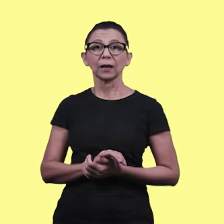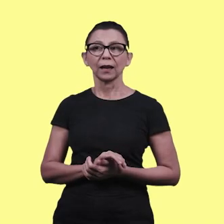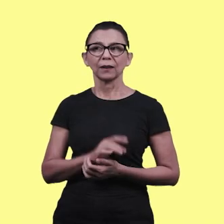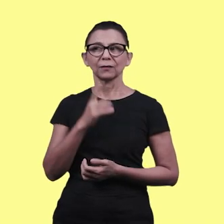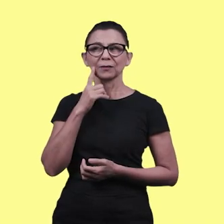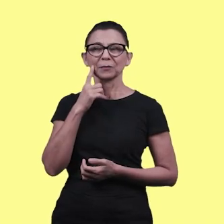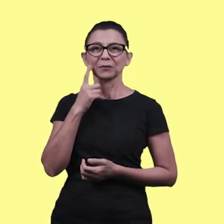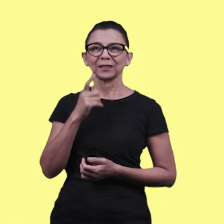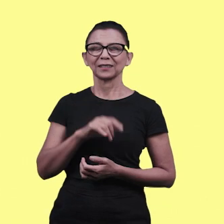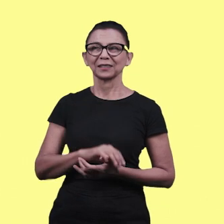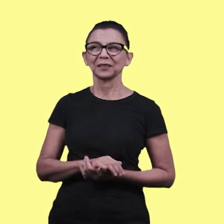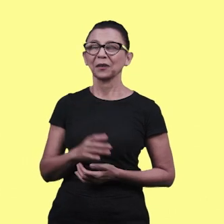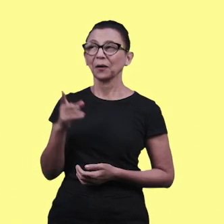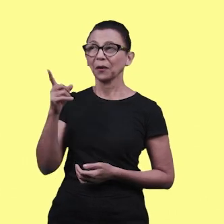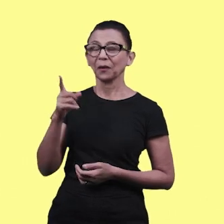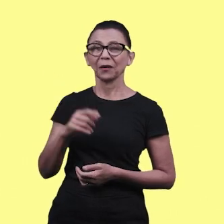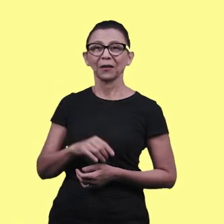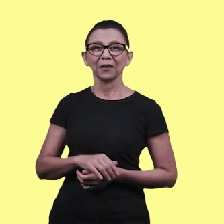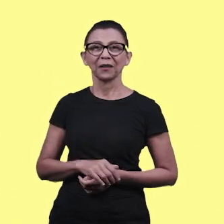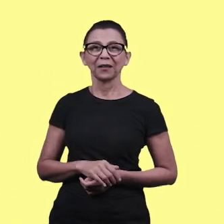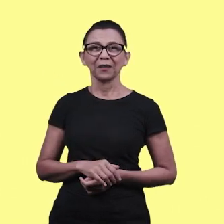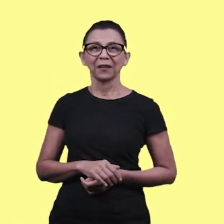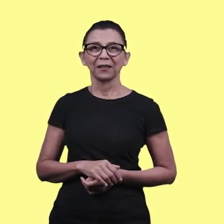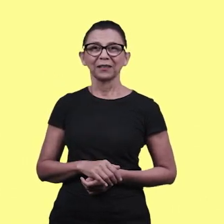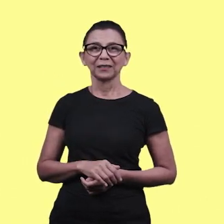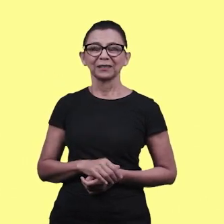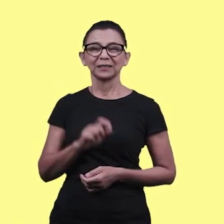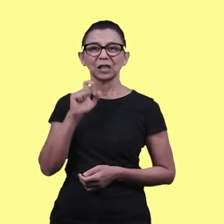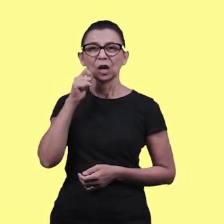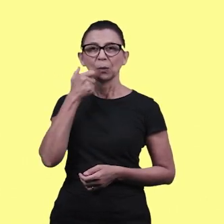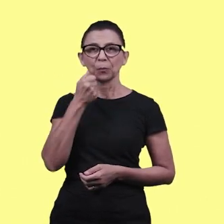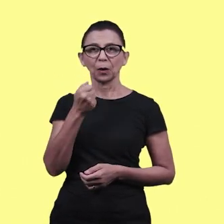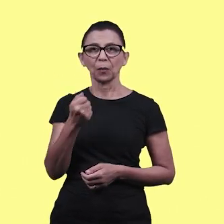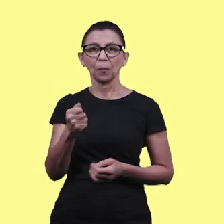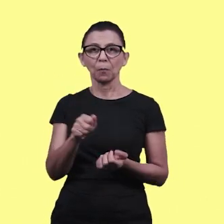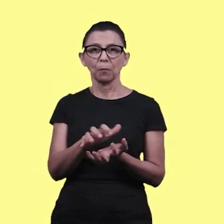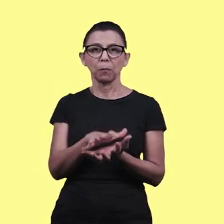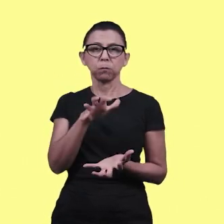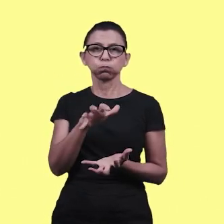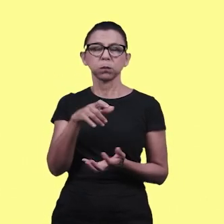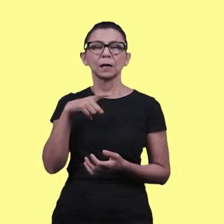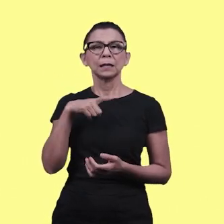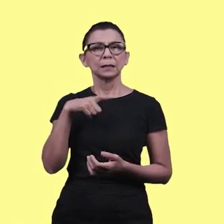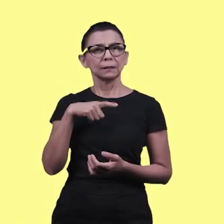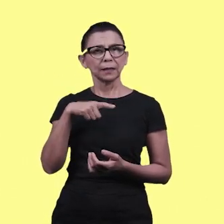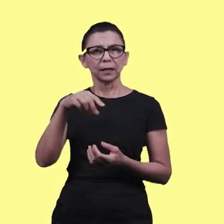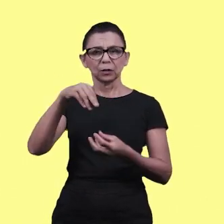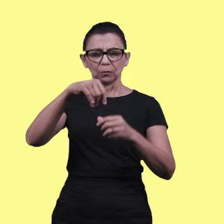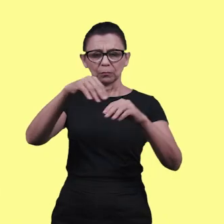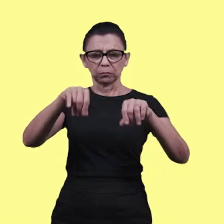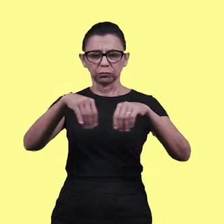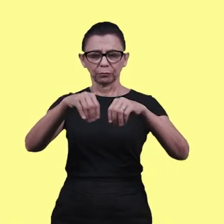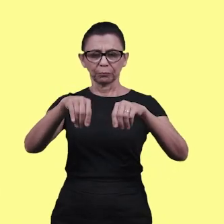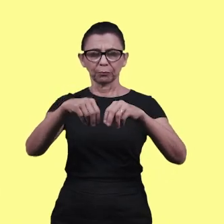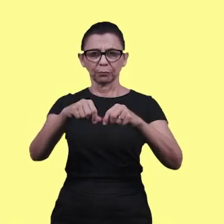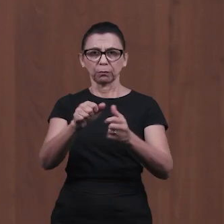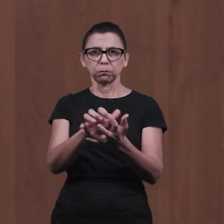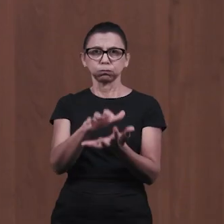ici. Regardez, la pâte de ce pain a ferment. Regardez comme il